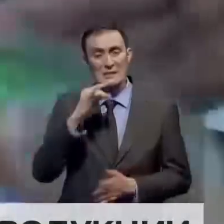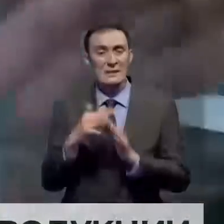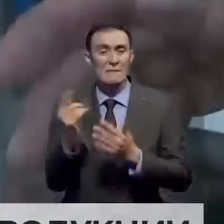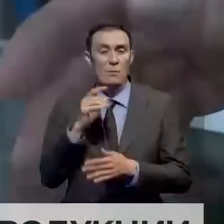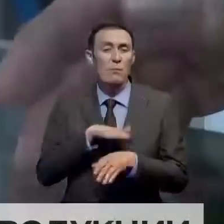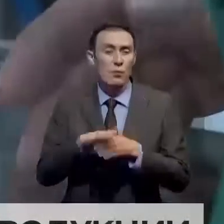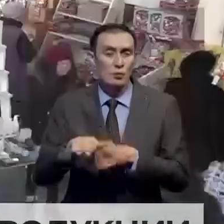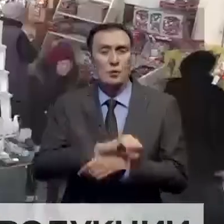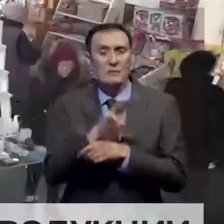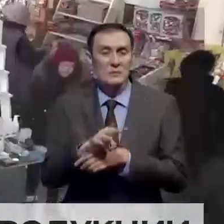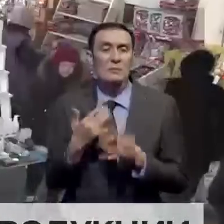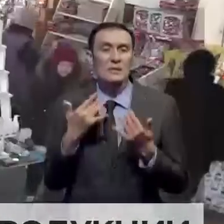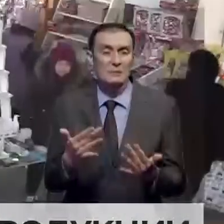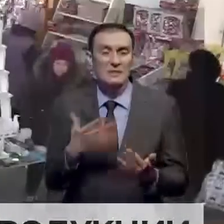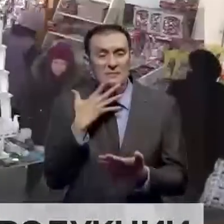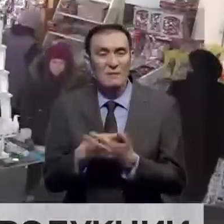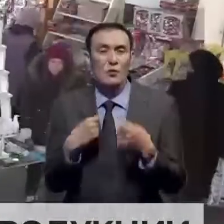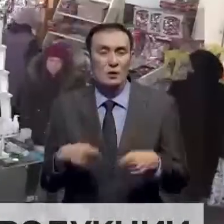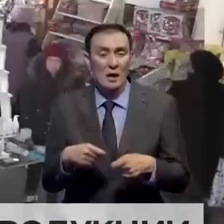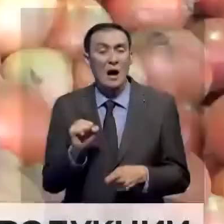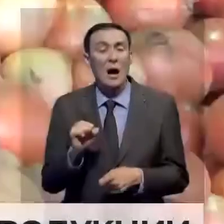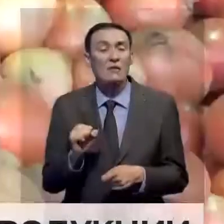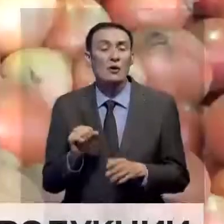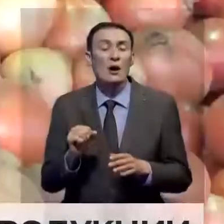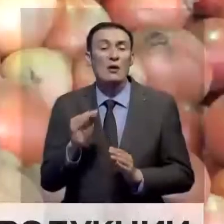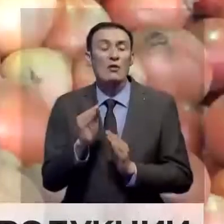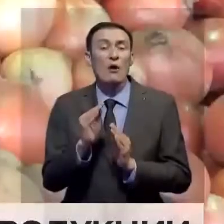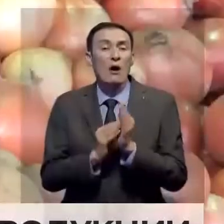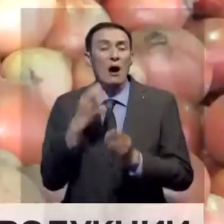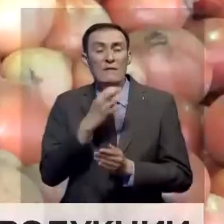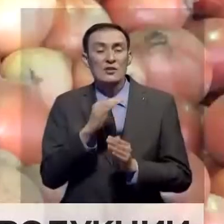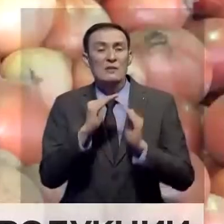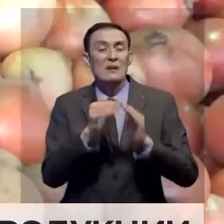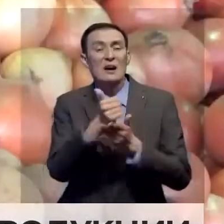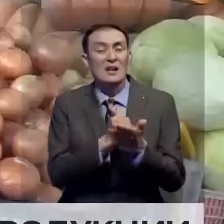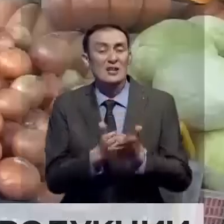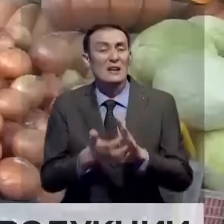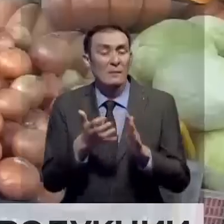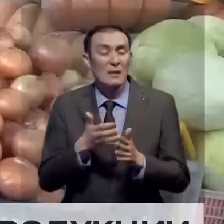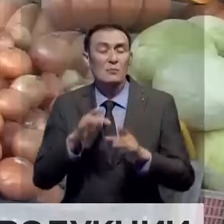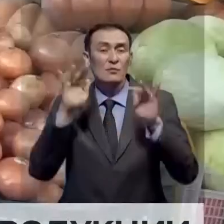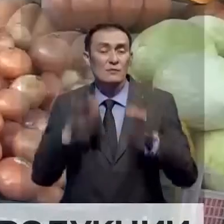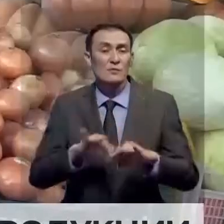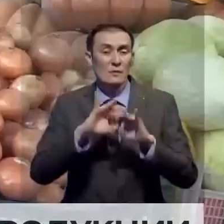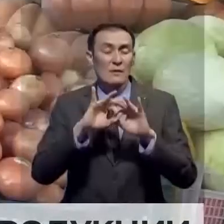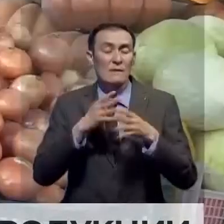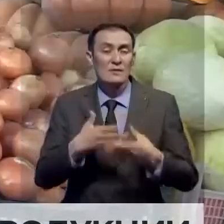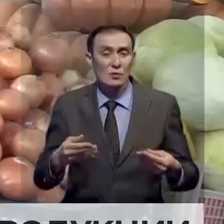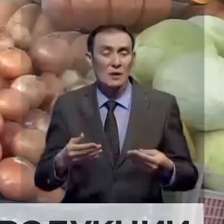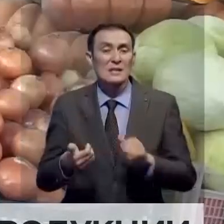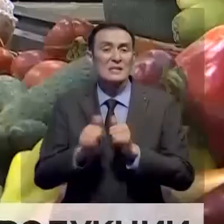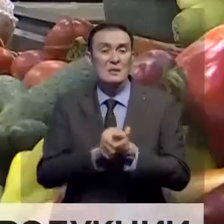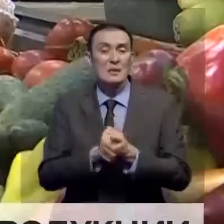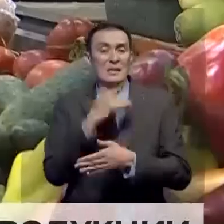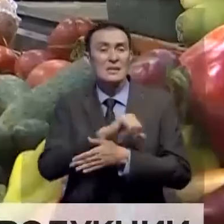фермеры полностью обеспечивают потребности внутреннего рынка. Вот только овощехранилищ не хватает, поэтому зимой и весной – отечественную продукцию